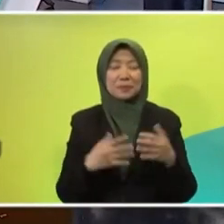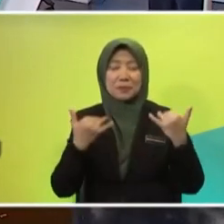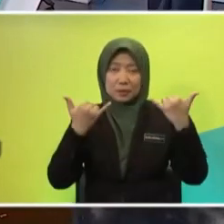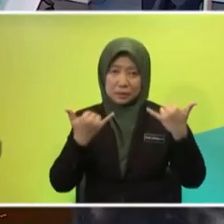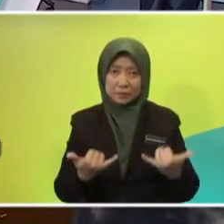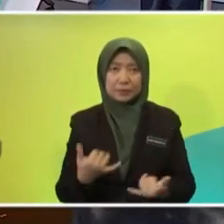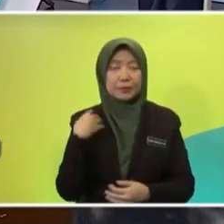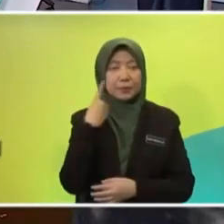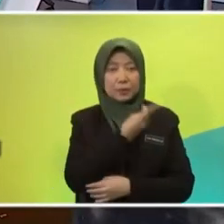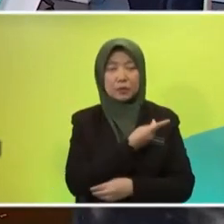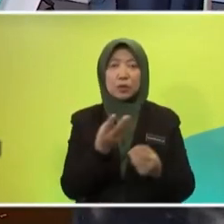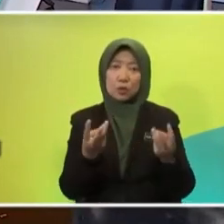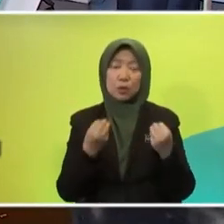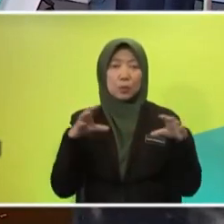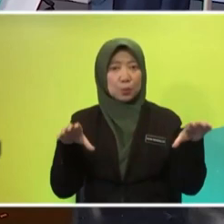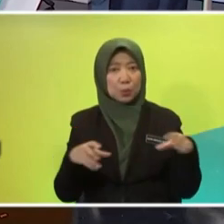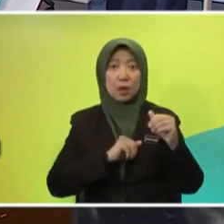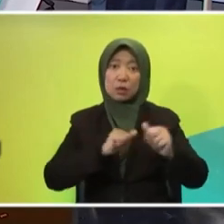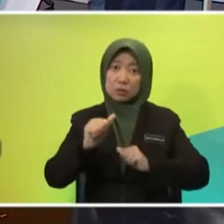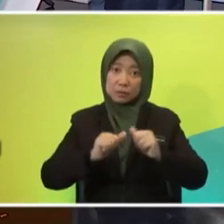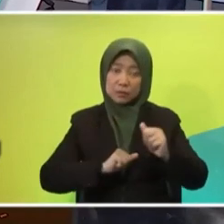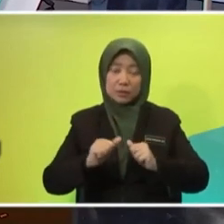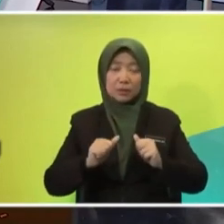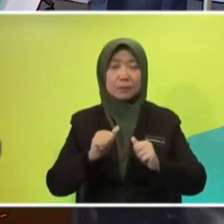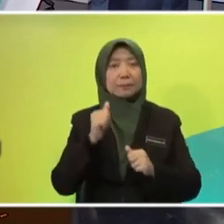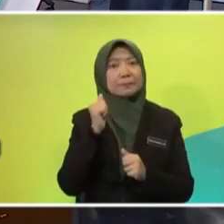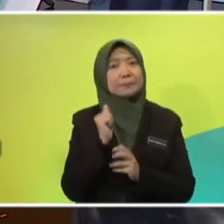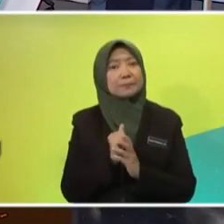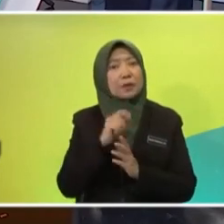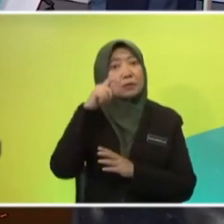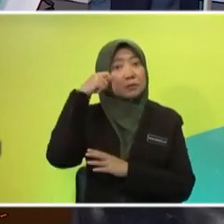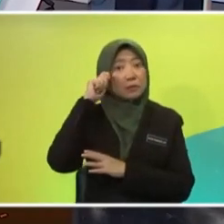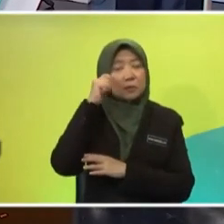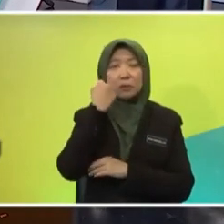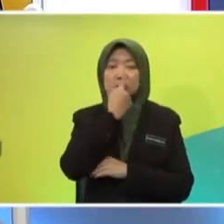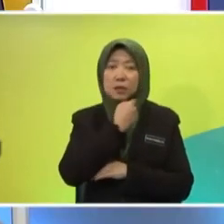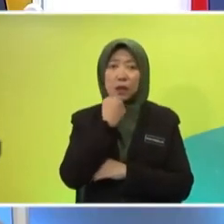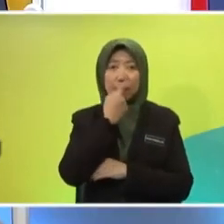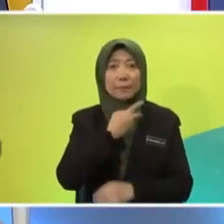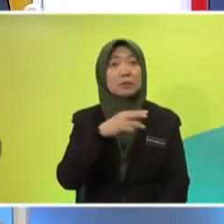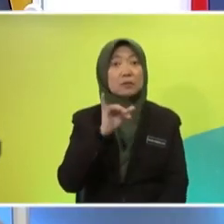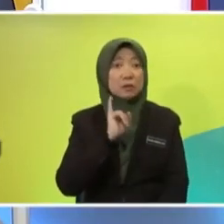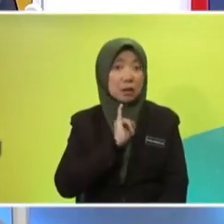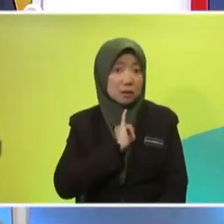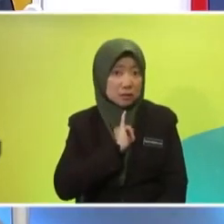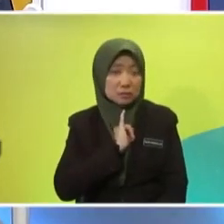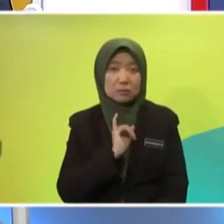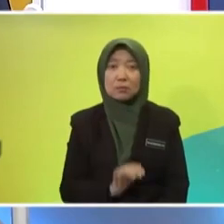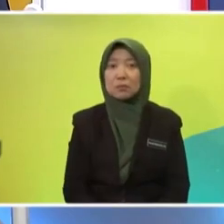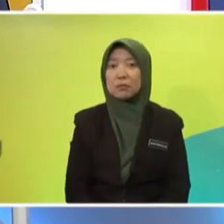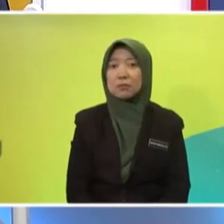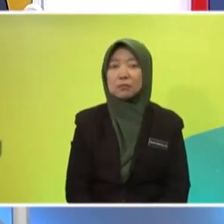Sekarang kita nak buat satu aktiviti iaitu aktiviti meneka siapa saya.